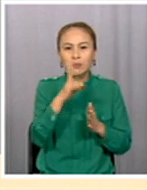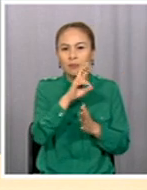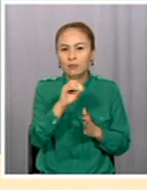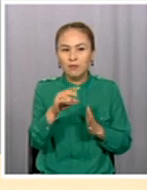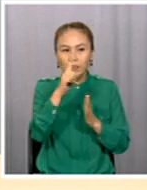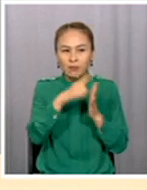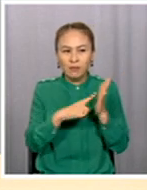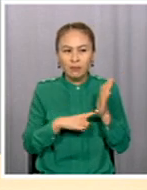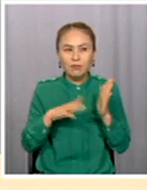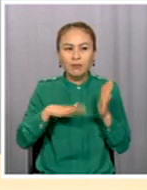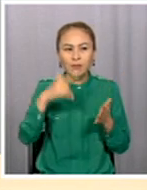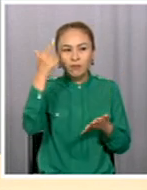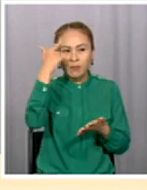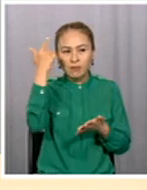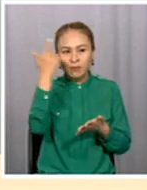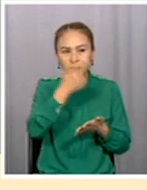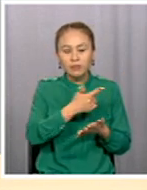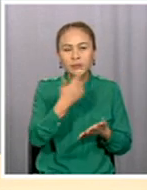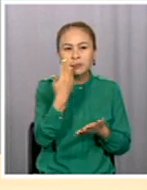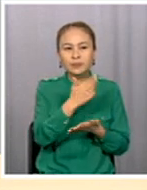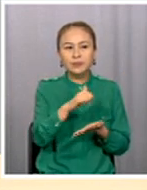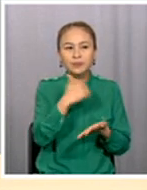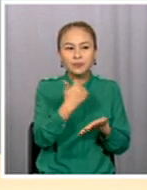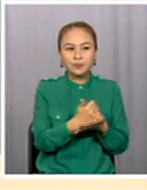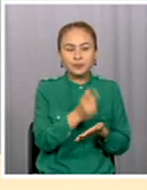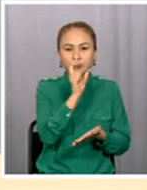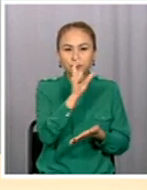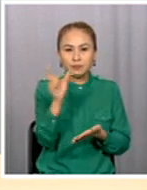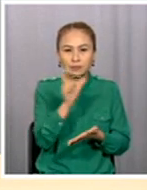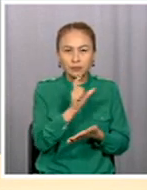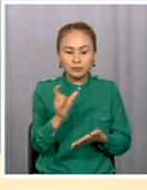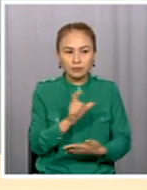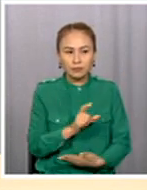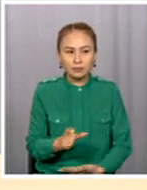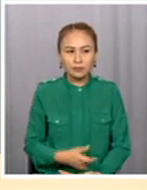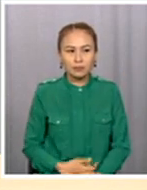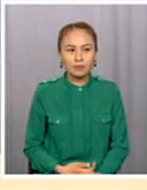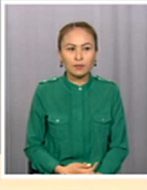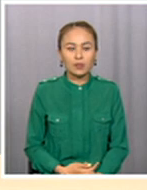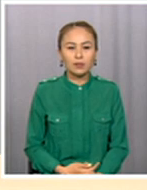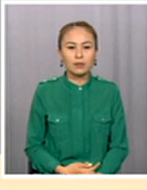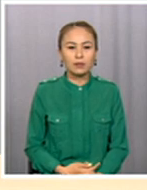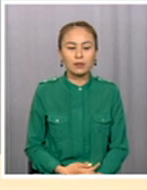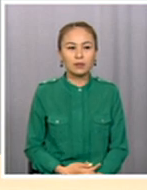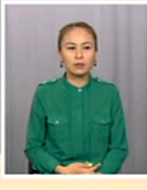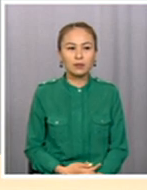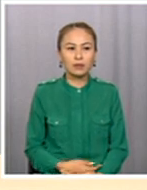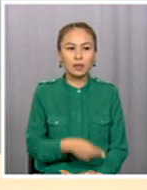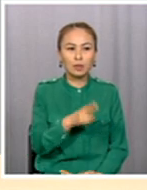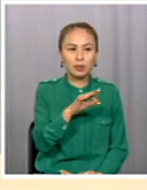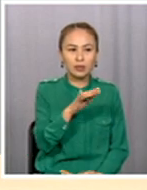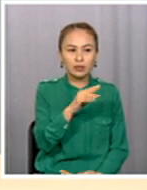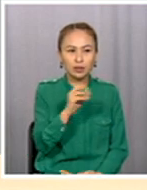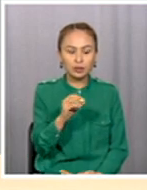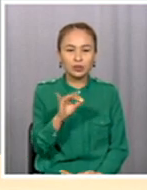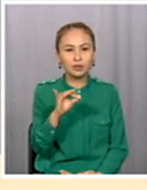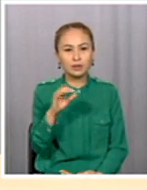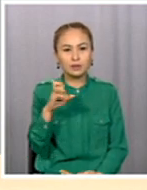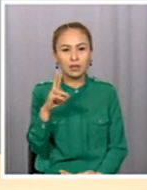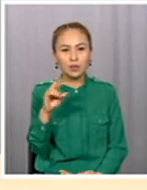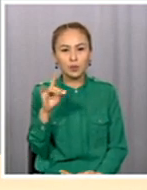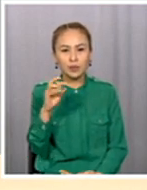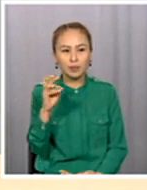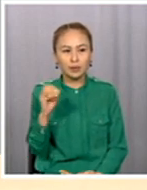Затем находим грамматическую основу предложения, то есть главные члены предложения, подлежащие и сказуемые.